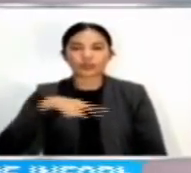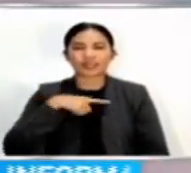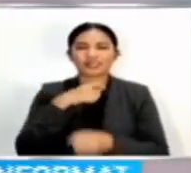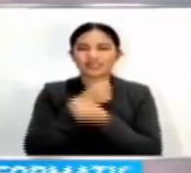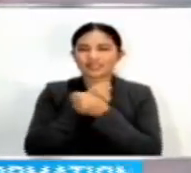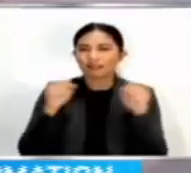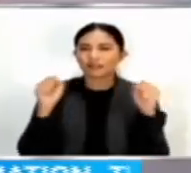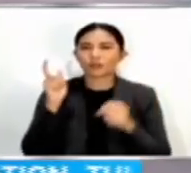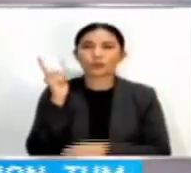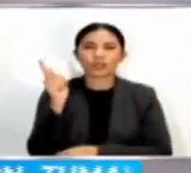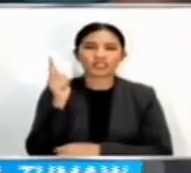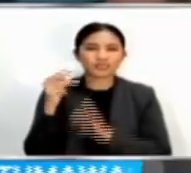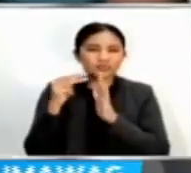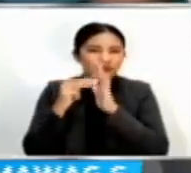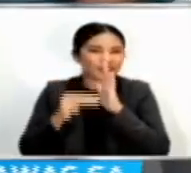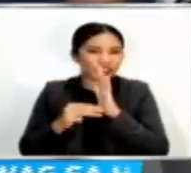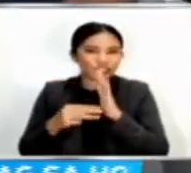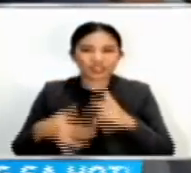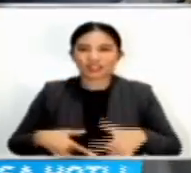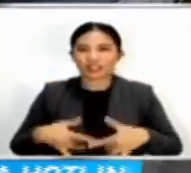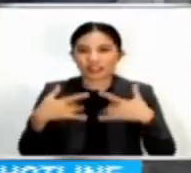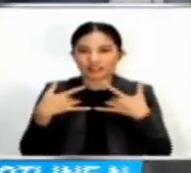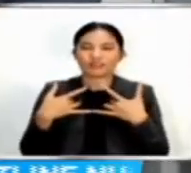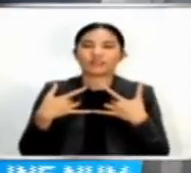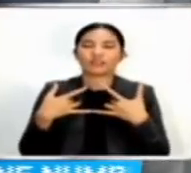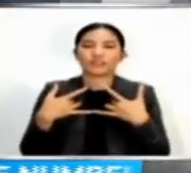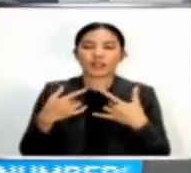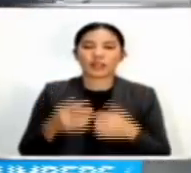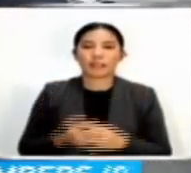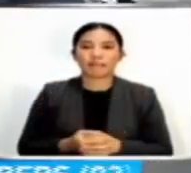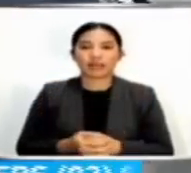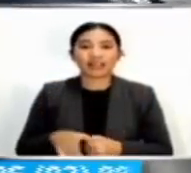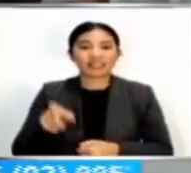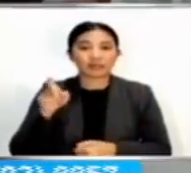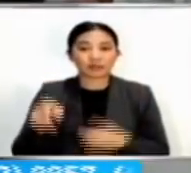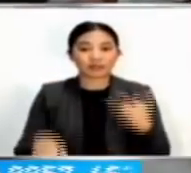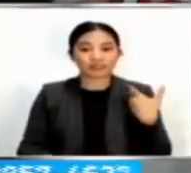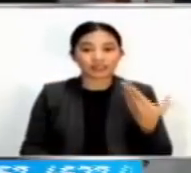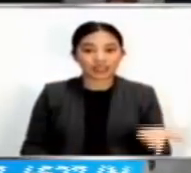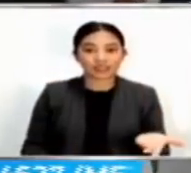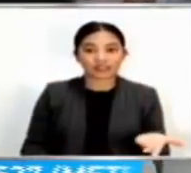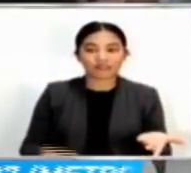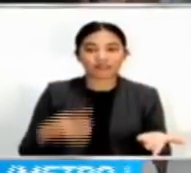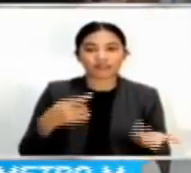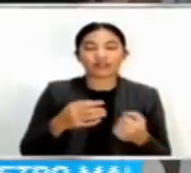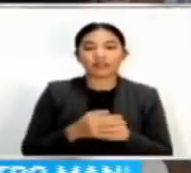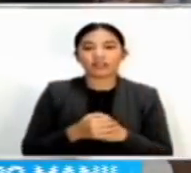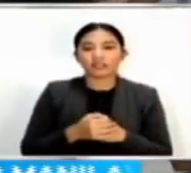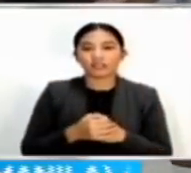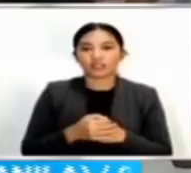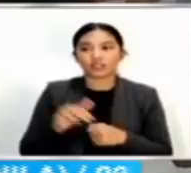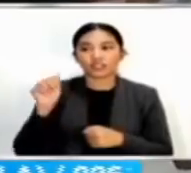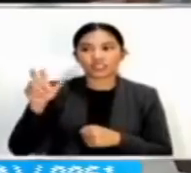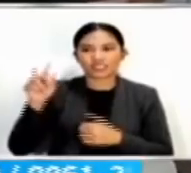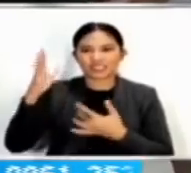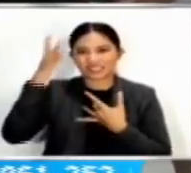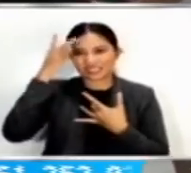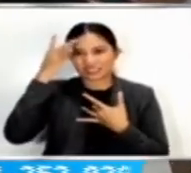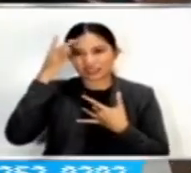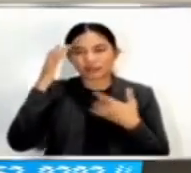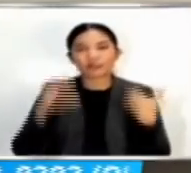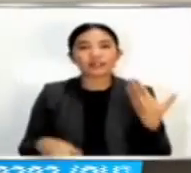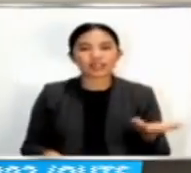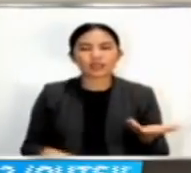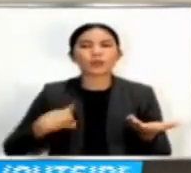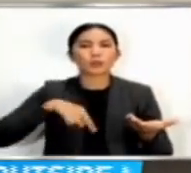million lives. Right. Yung mamamatay sana sa 13 immunizable diseases na ito ay na-save po